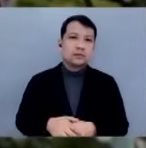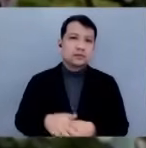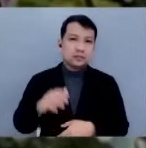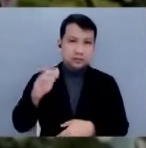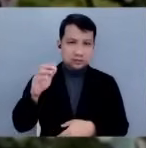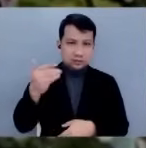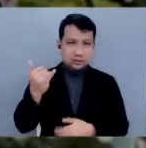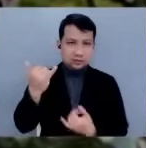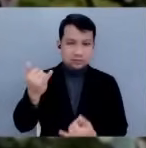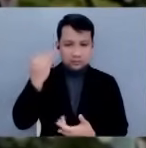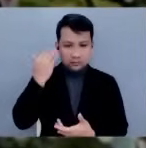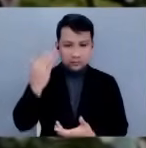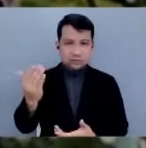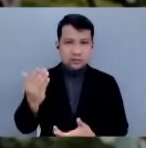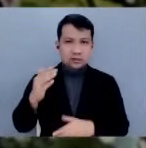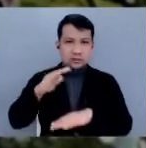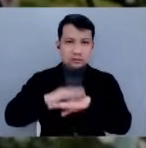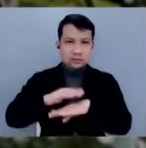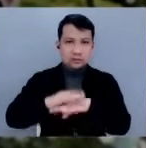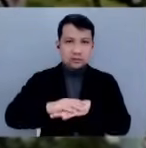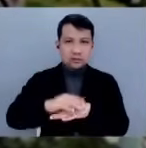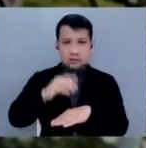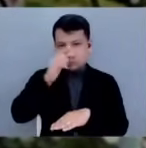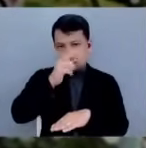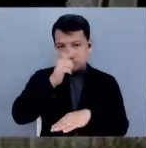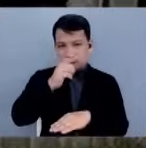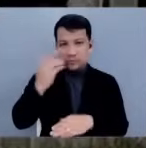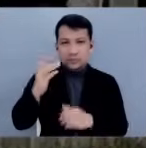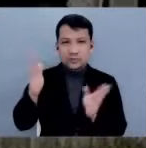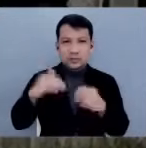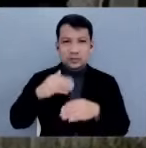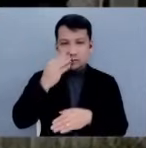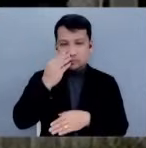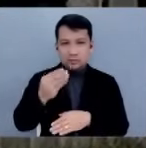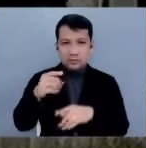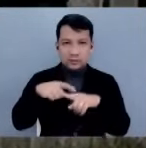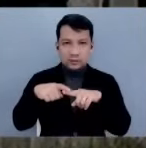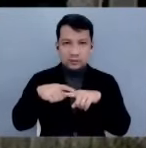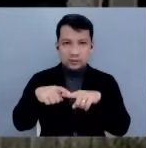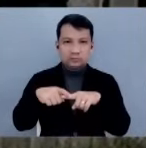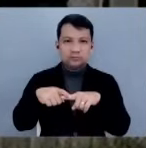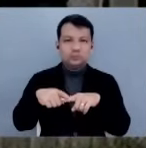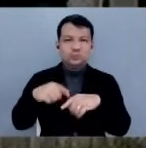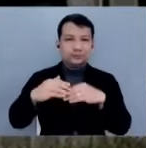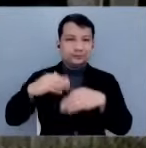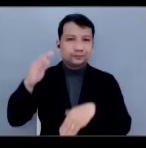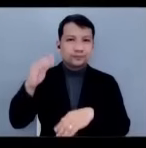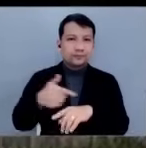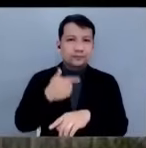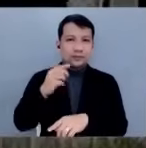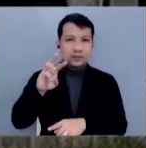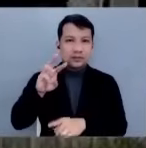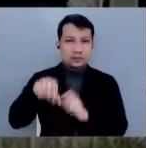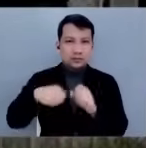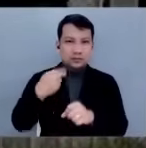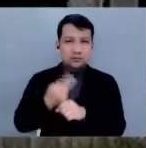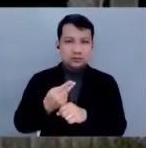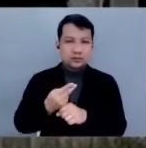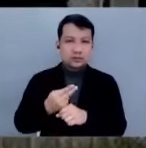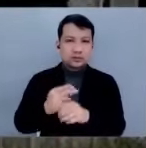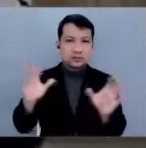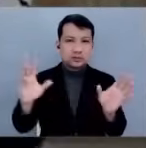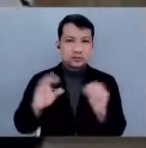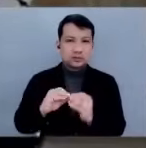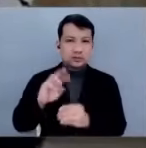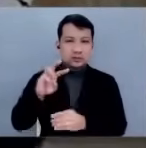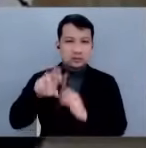araw nag-yellow alert ang Luzon Grid dahil sa manipis na reserba ng kuryente. Tumagal yan ng 6 na oras. Hanggang 6 na oras ding